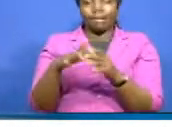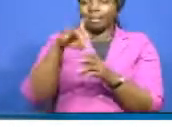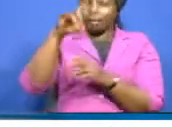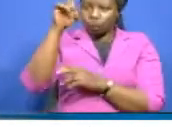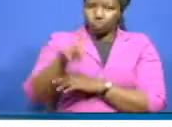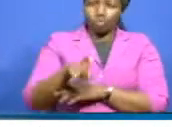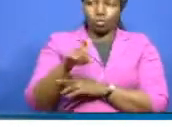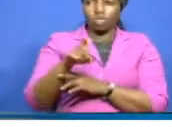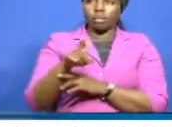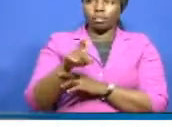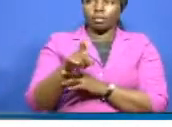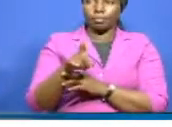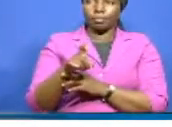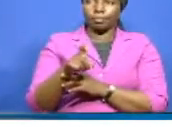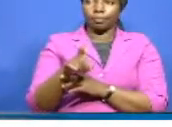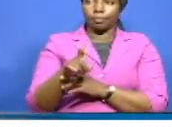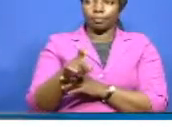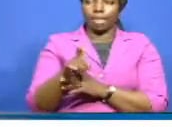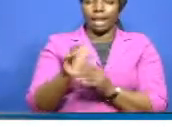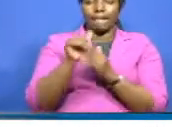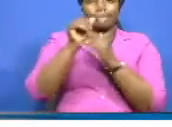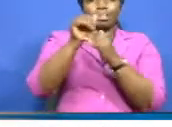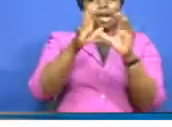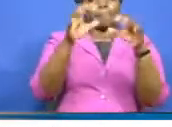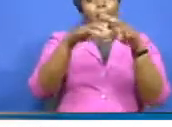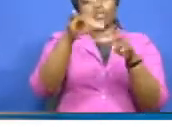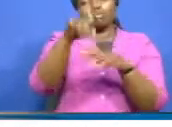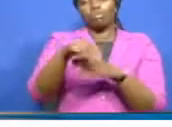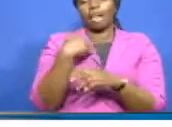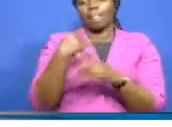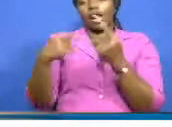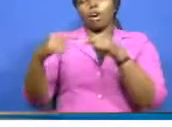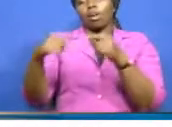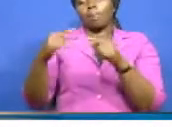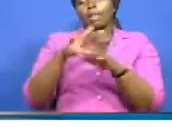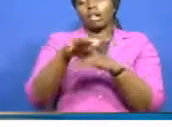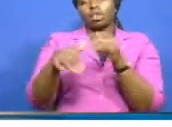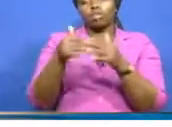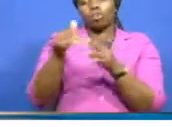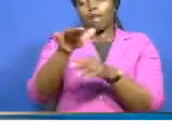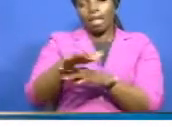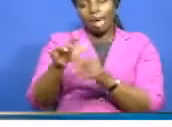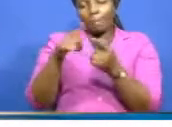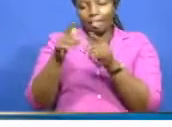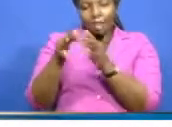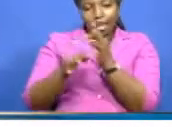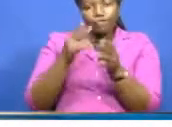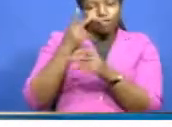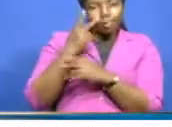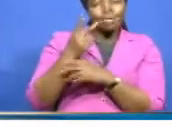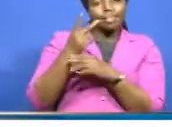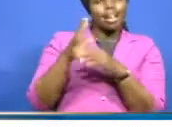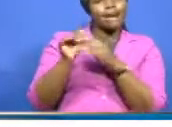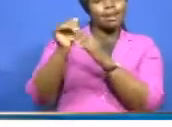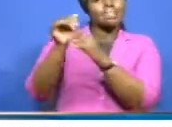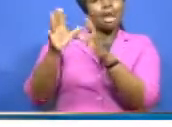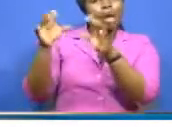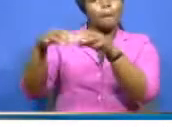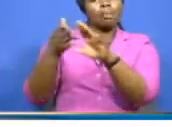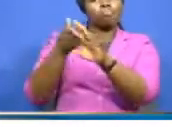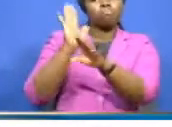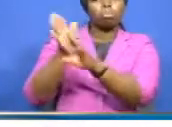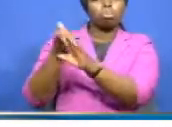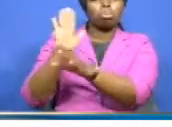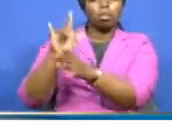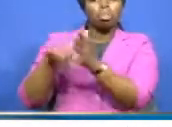yote kiwe na mgombea sehemu yoyote. Lakini ukiona chama tawala kinajiondoa katika siasa